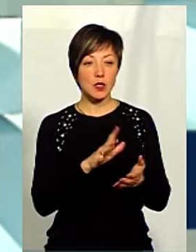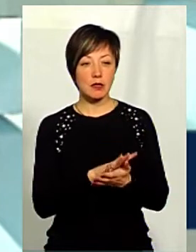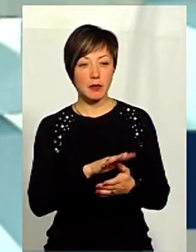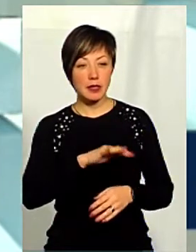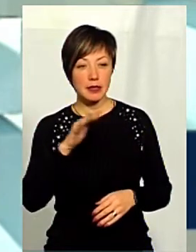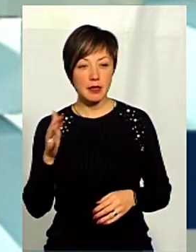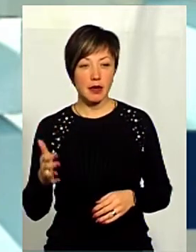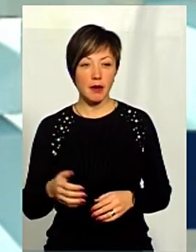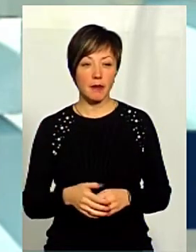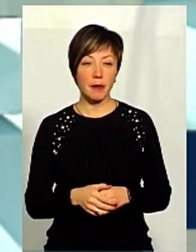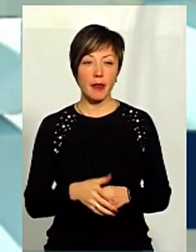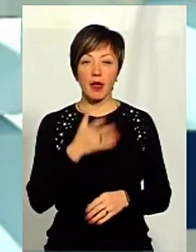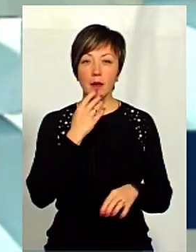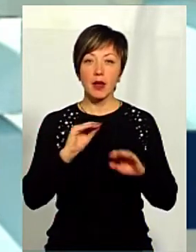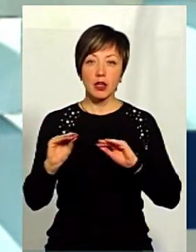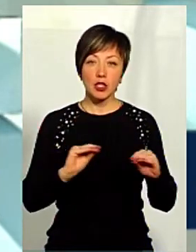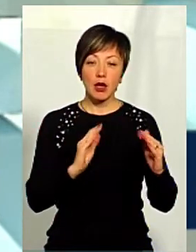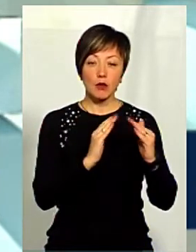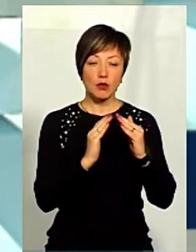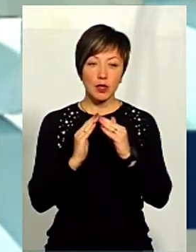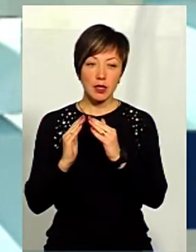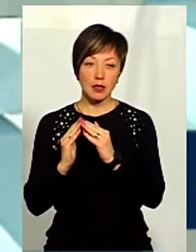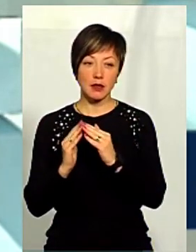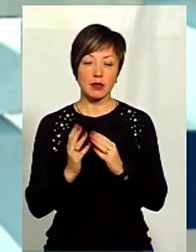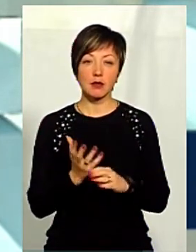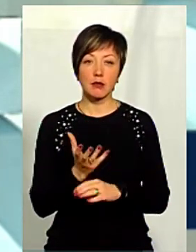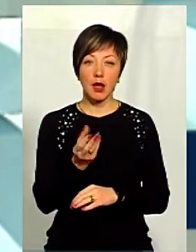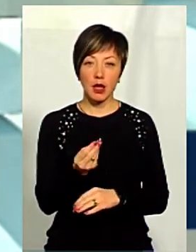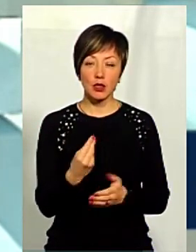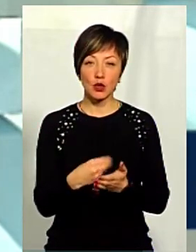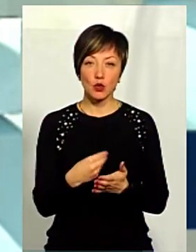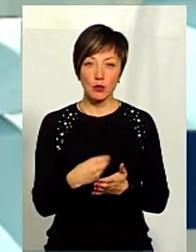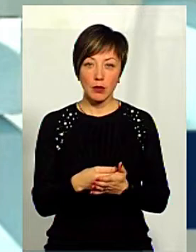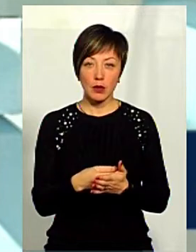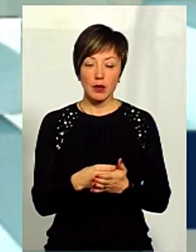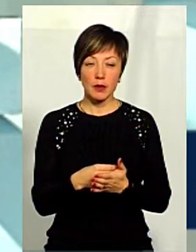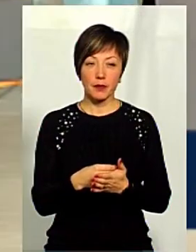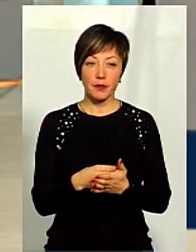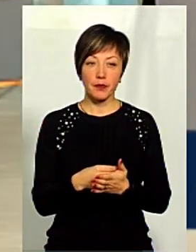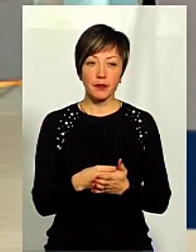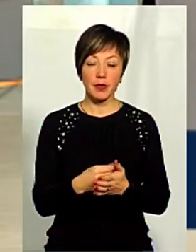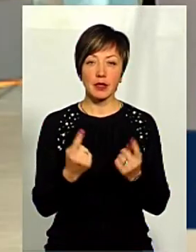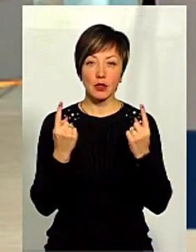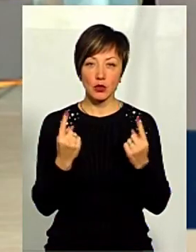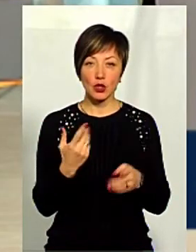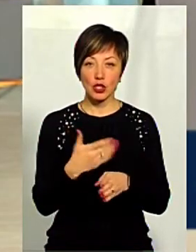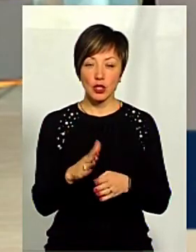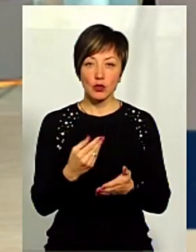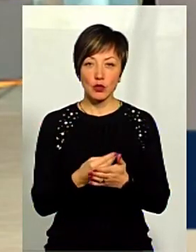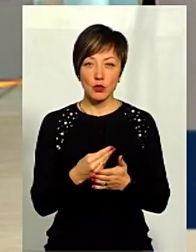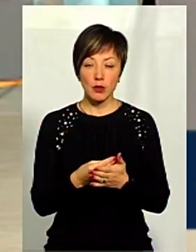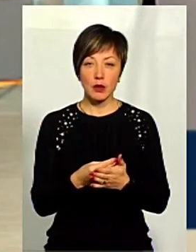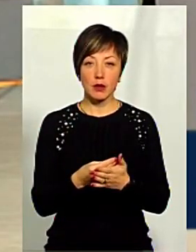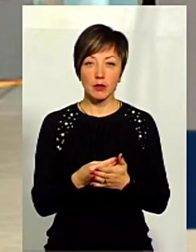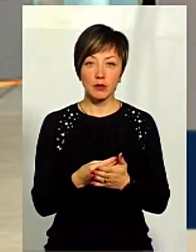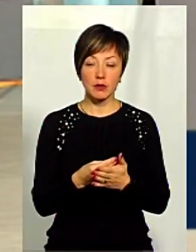сміття, з прикрашанням тих самих будинків, зі сплати частину суми, значної частини суми на